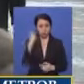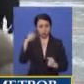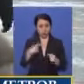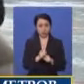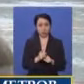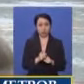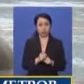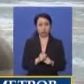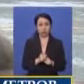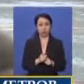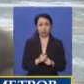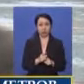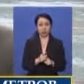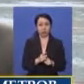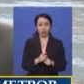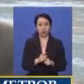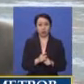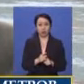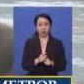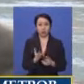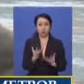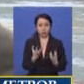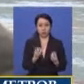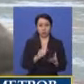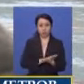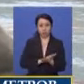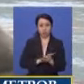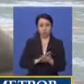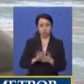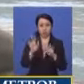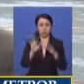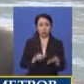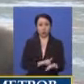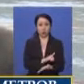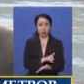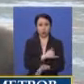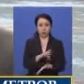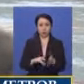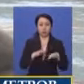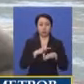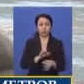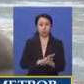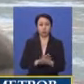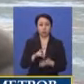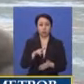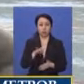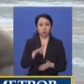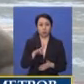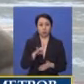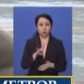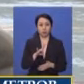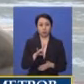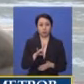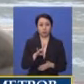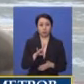погрузчики лидера и щетки помимо очистки вывоза снега на улицах города в проводят работы по очистке тротуаров подцепи